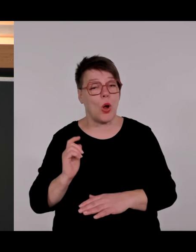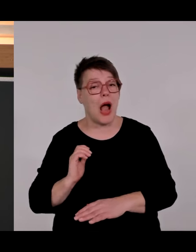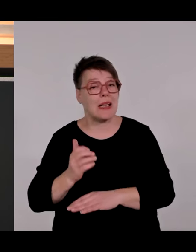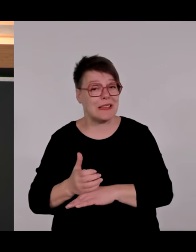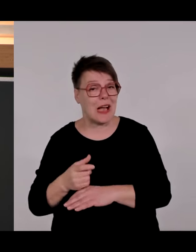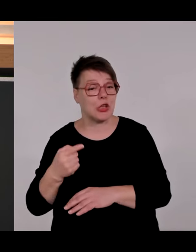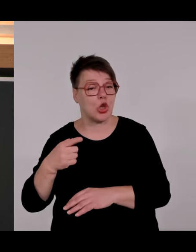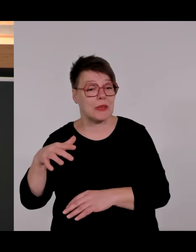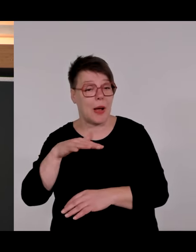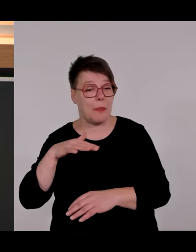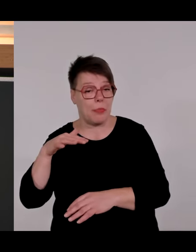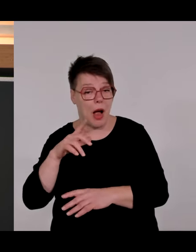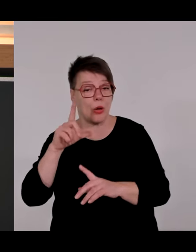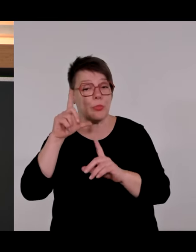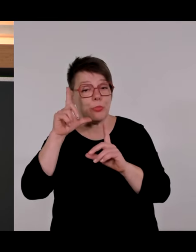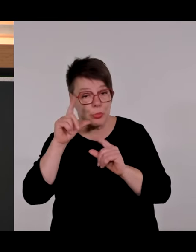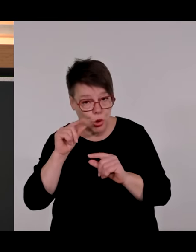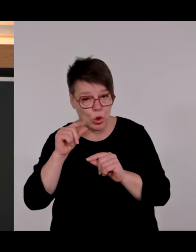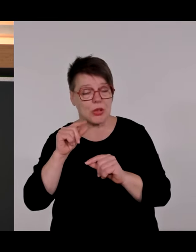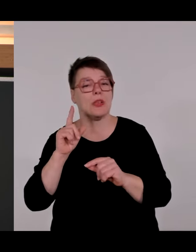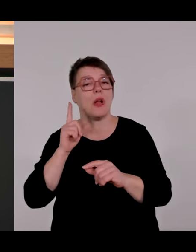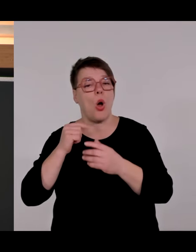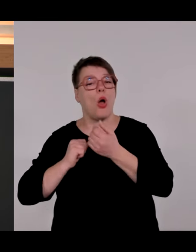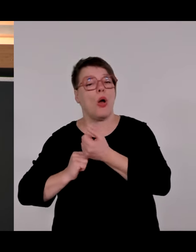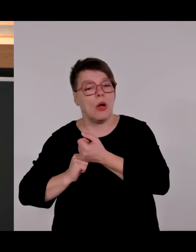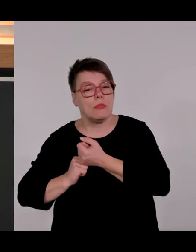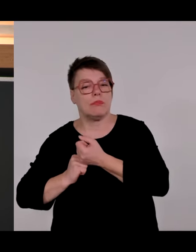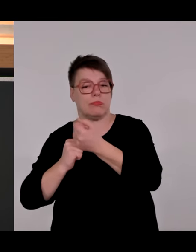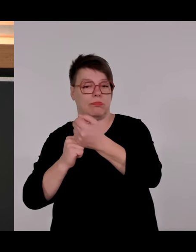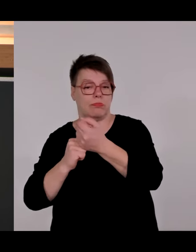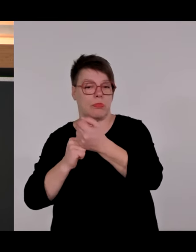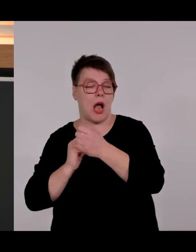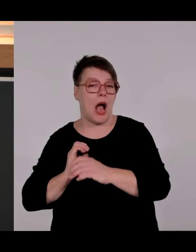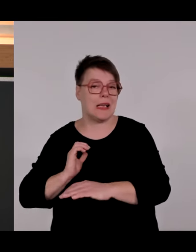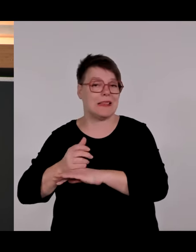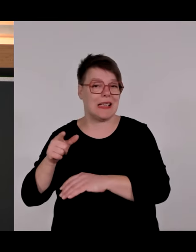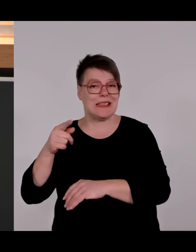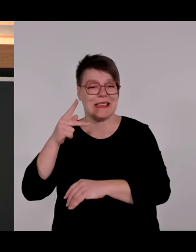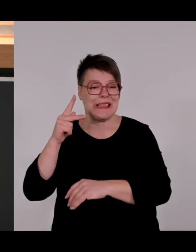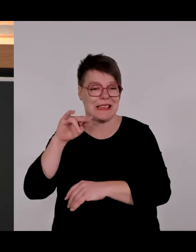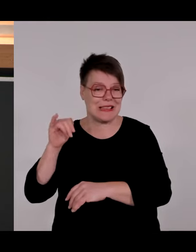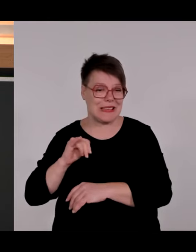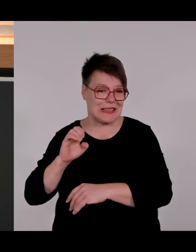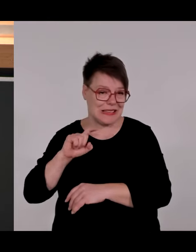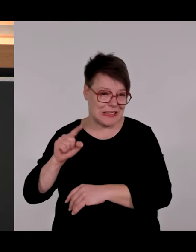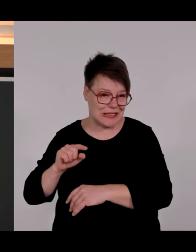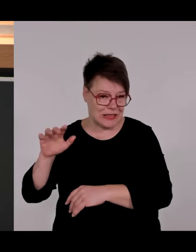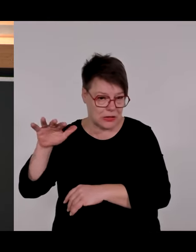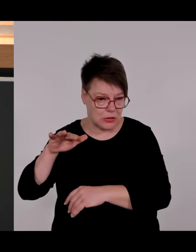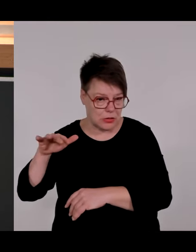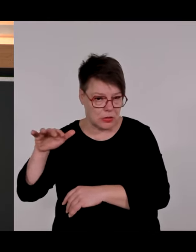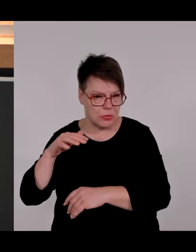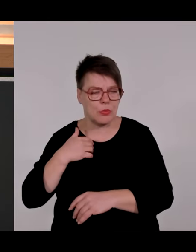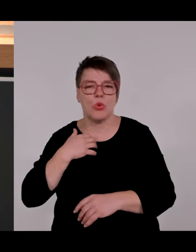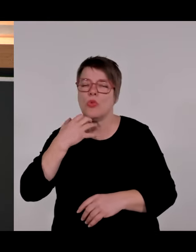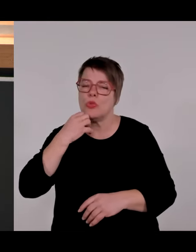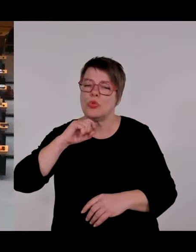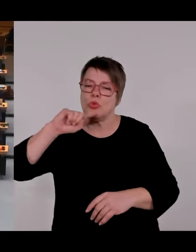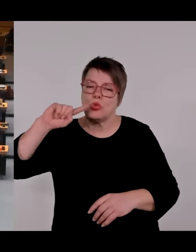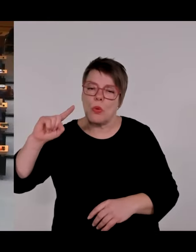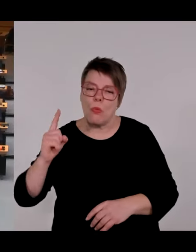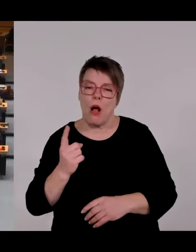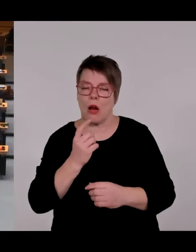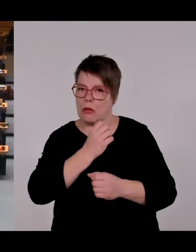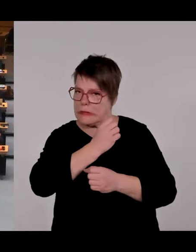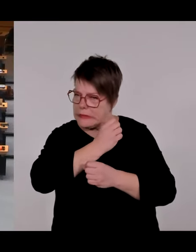Stelle ein ganz großes Dankeschön an unsere Polizistinnen und Polizisten, die Großartiges für unsere Stadt